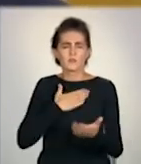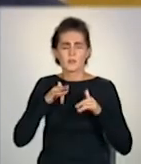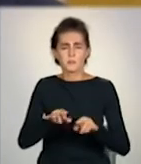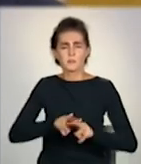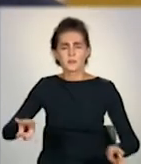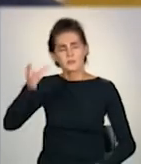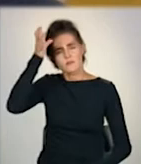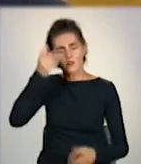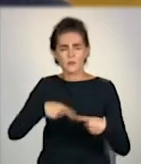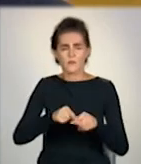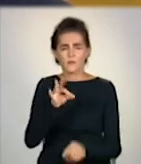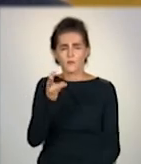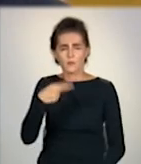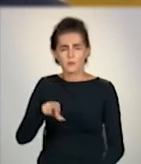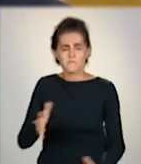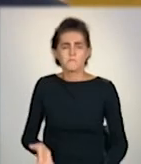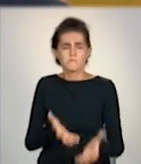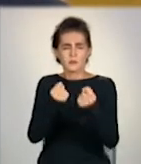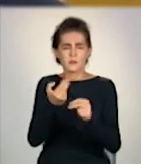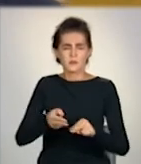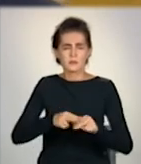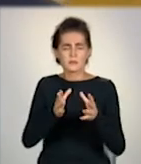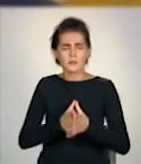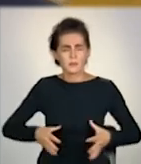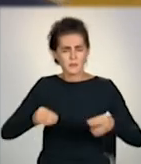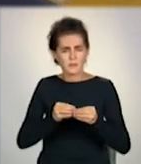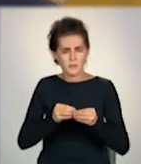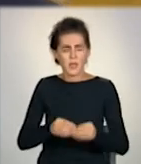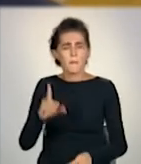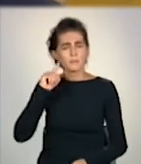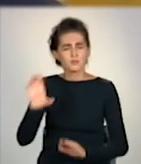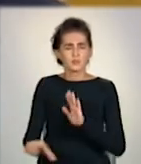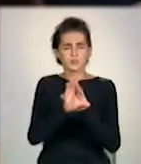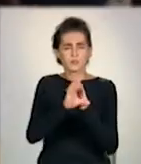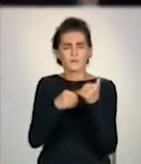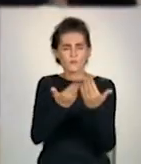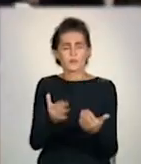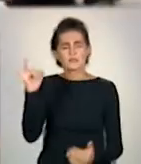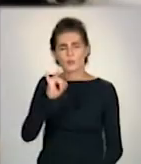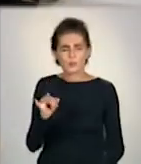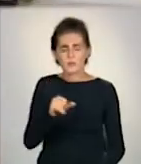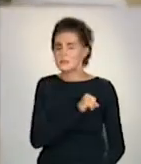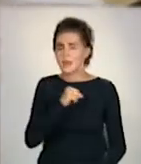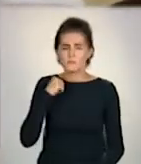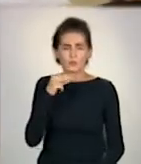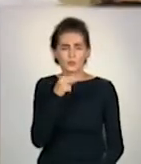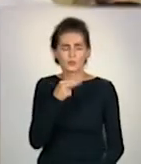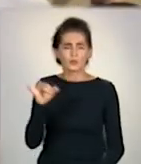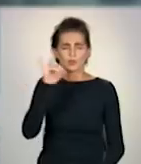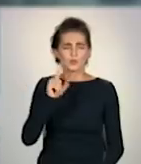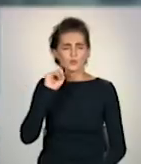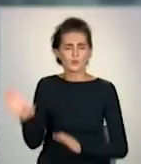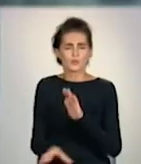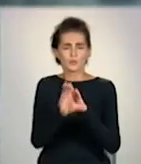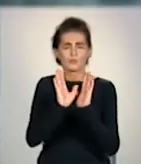і фонду Рината Ахметова підтримати ці сім'ї, почути їхні історії. Найкращі історії почує вся